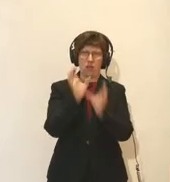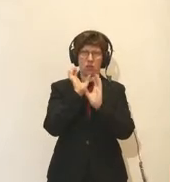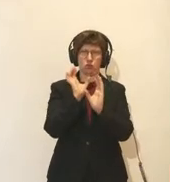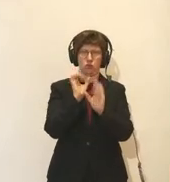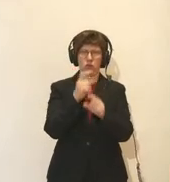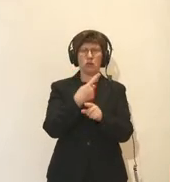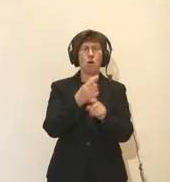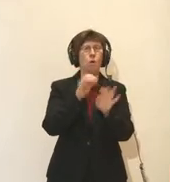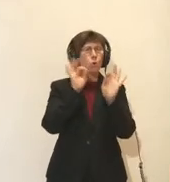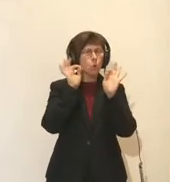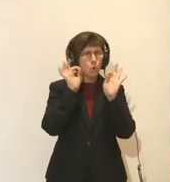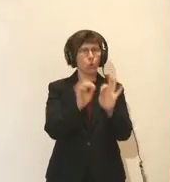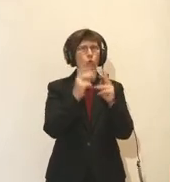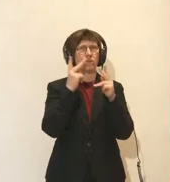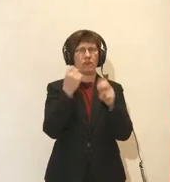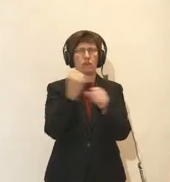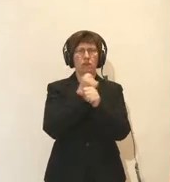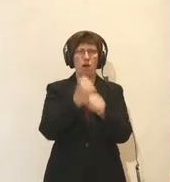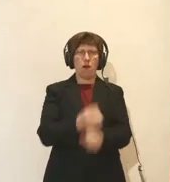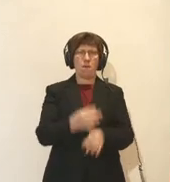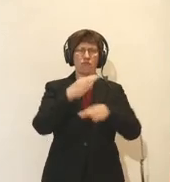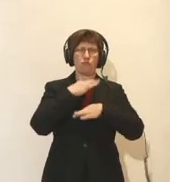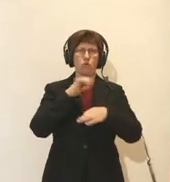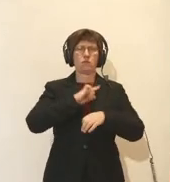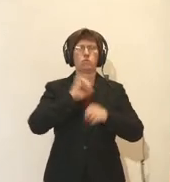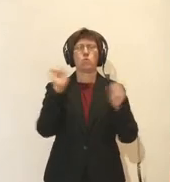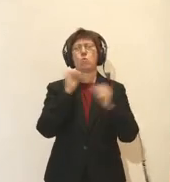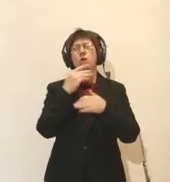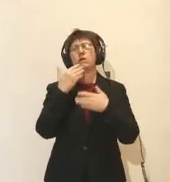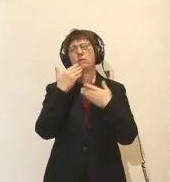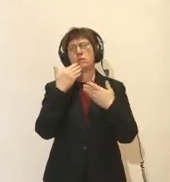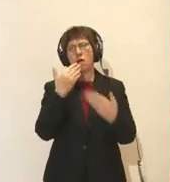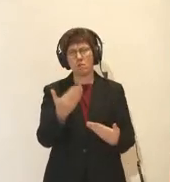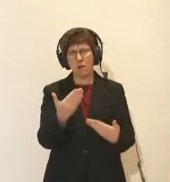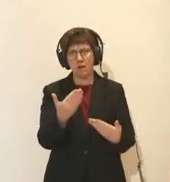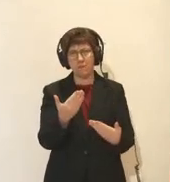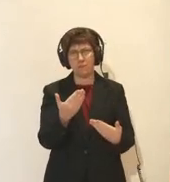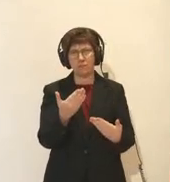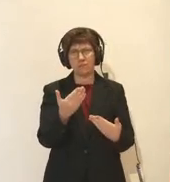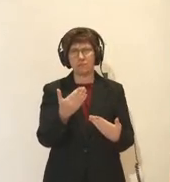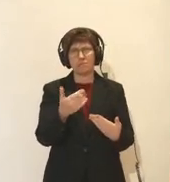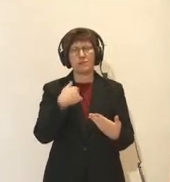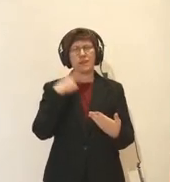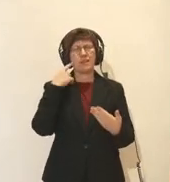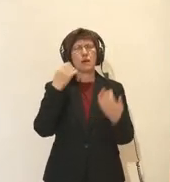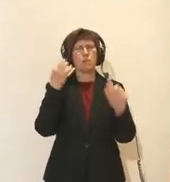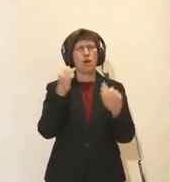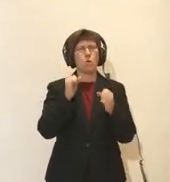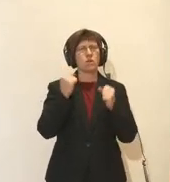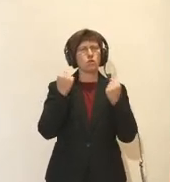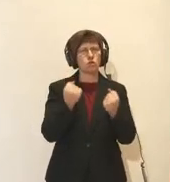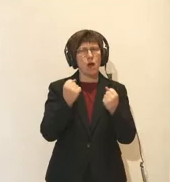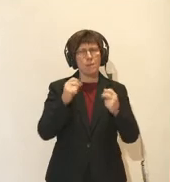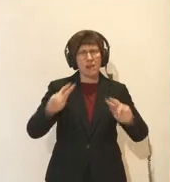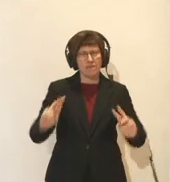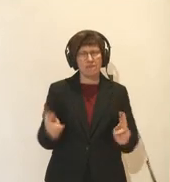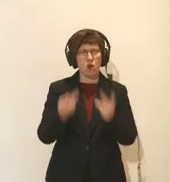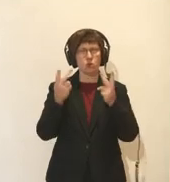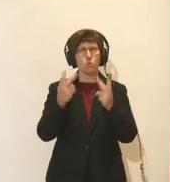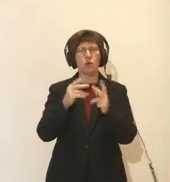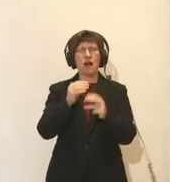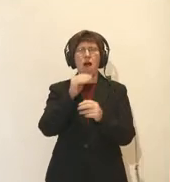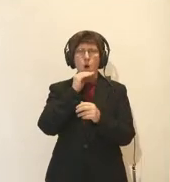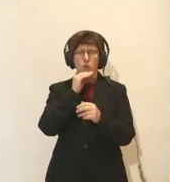unglaublich wichtige arbeit geleistet dafür die ich unglaublich dankbar bin und da brauche ich denke ich eine stabile förderung eine ausreichende förderung